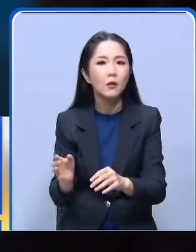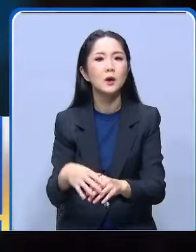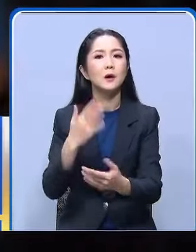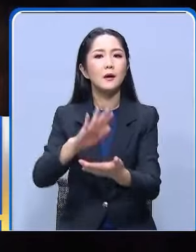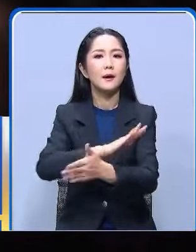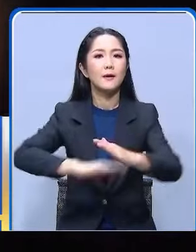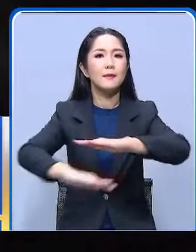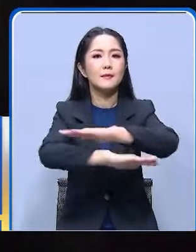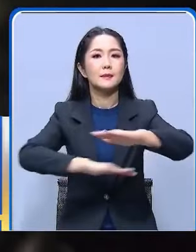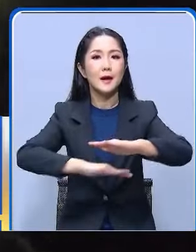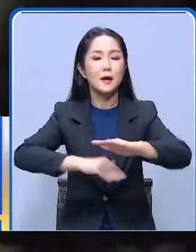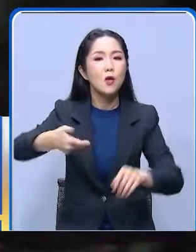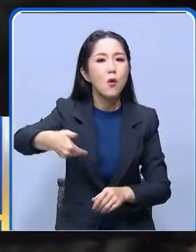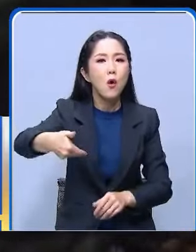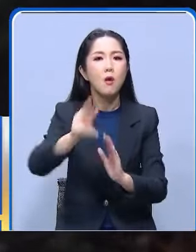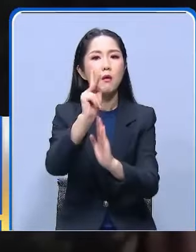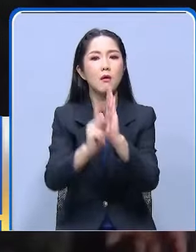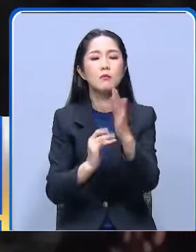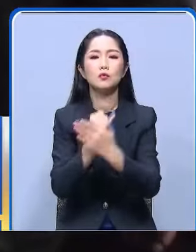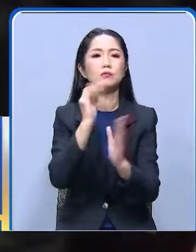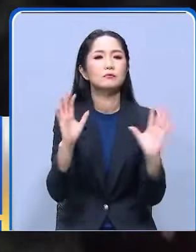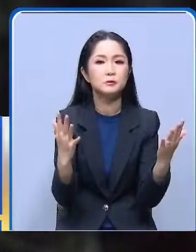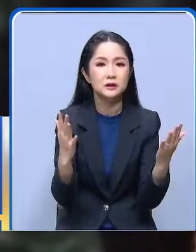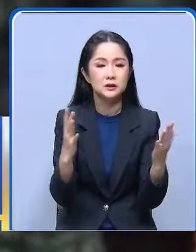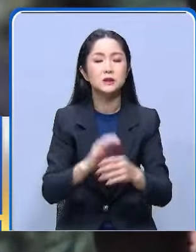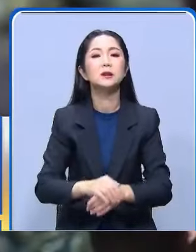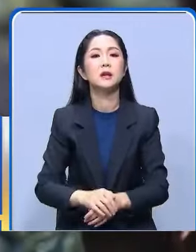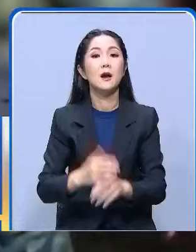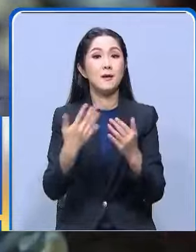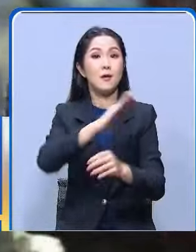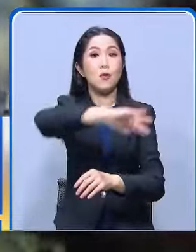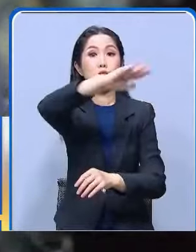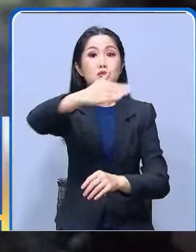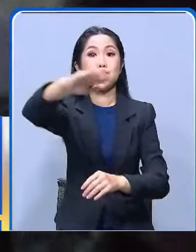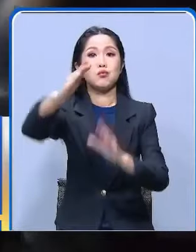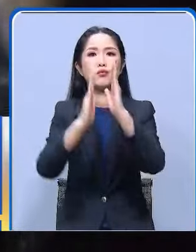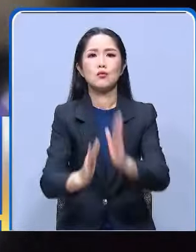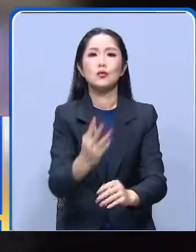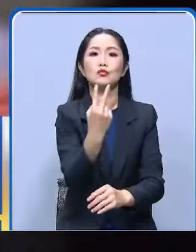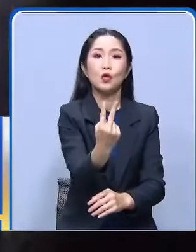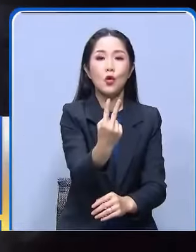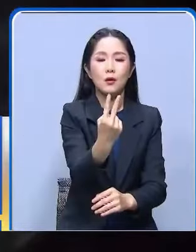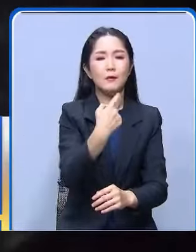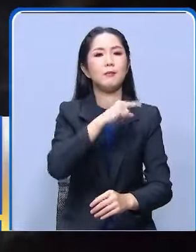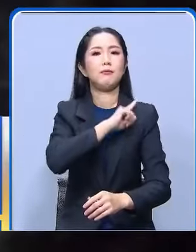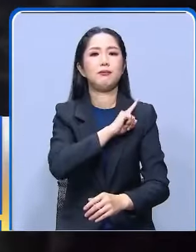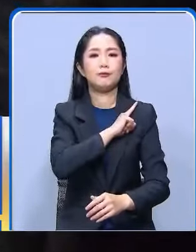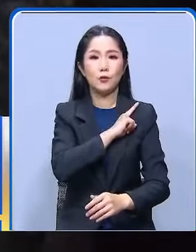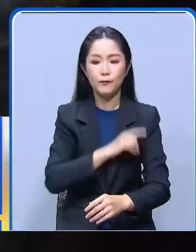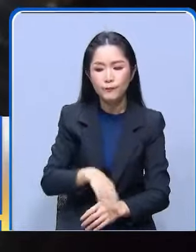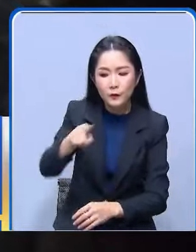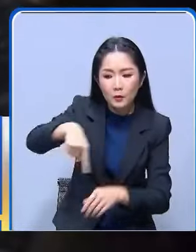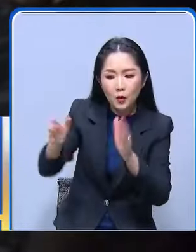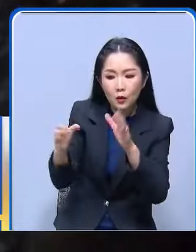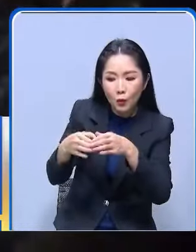คนขับรถ2คนเป็นชาวไทยภูเขาบอกว่าจะนำคนเนี่ยต่างด้าวทั้งหมดเนี่ยไปส่งที่กิโลเมตร